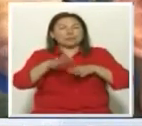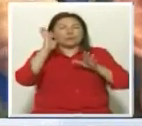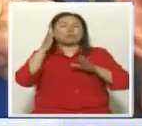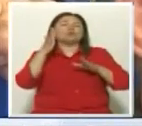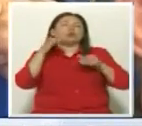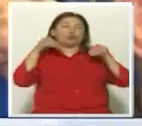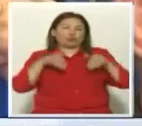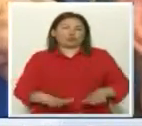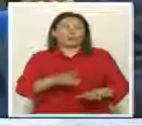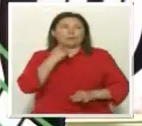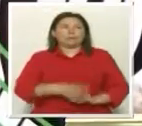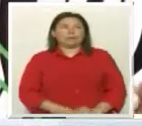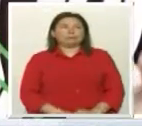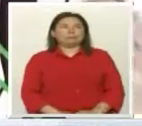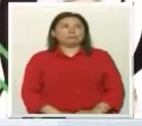из приоритетов.